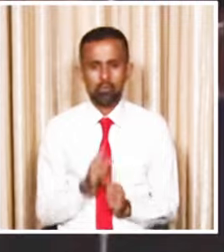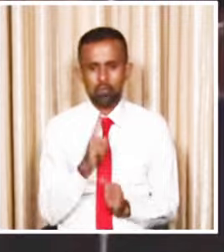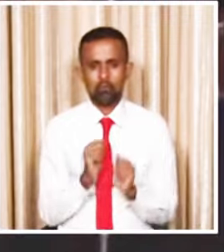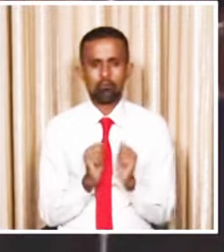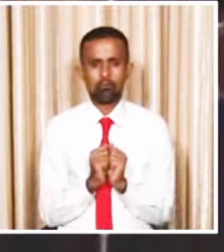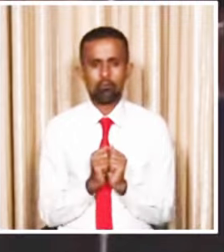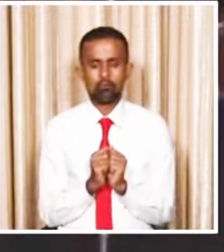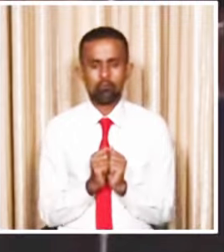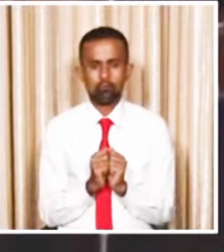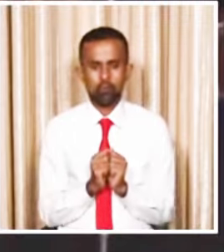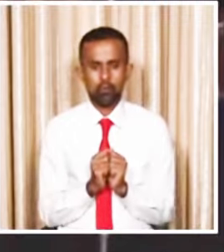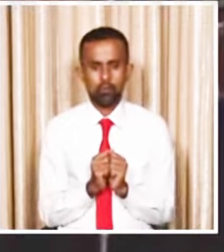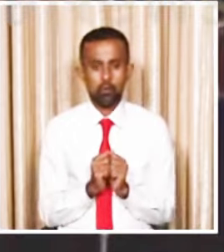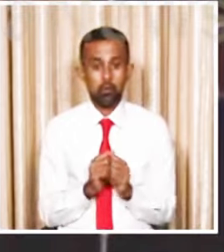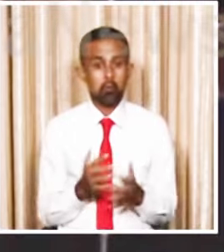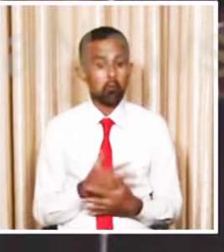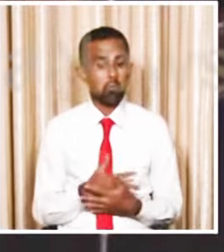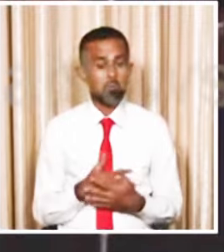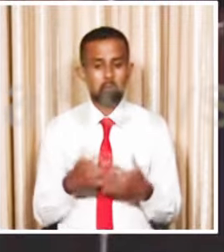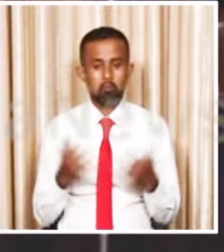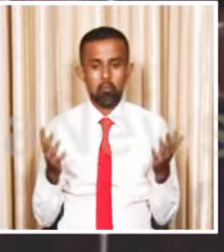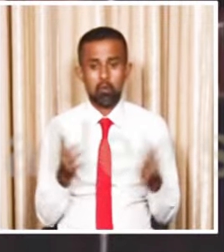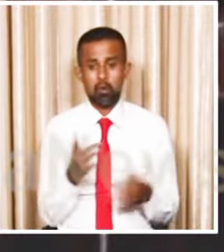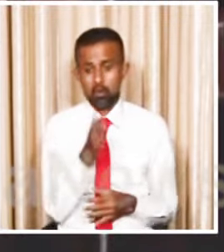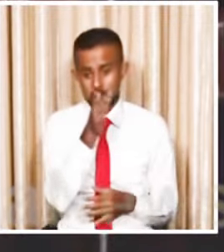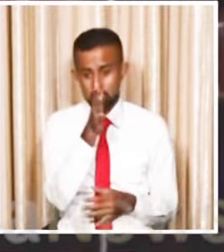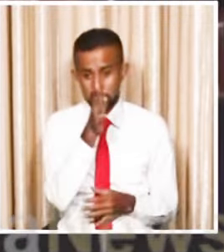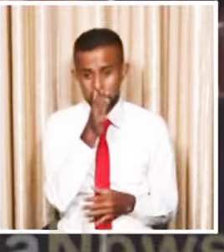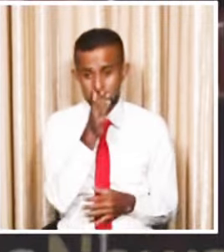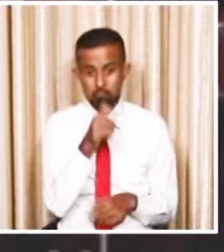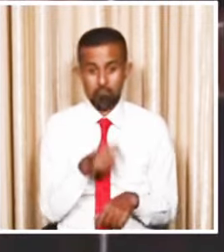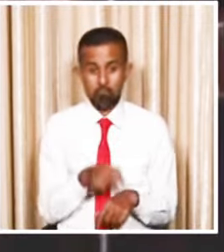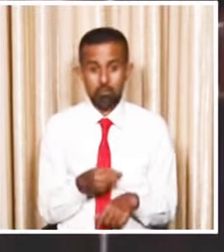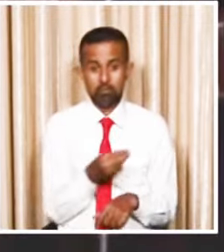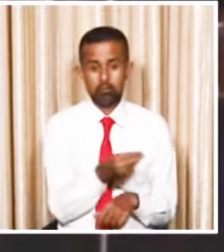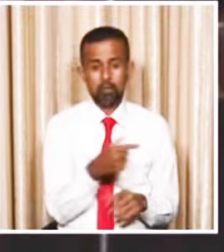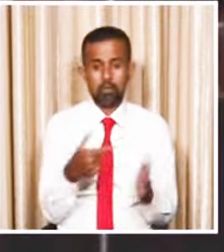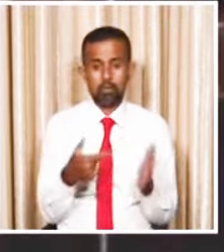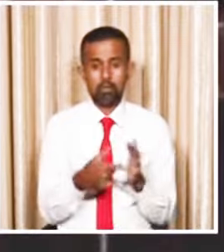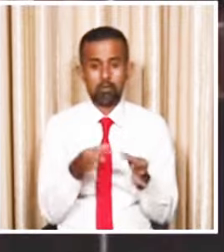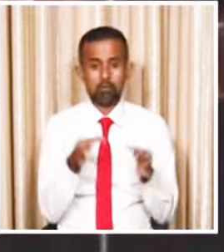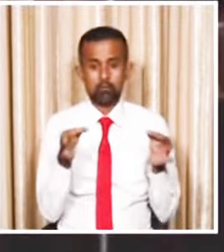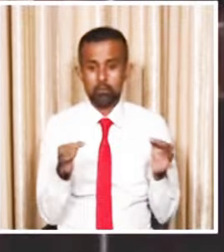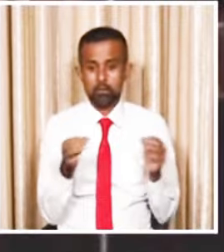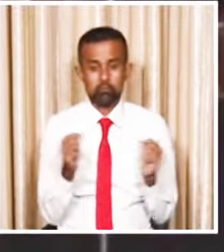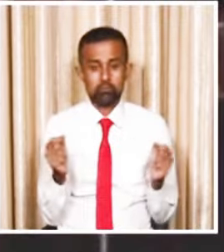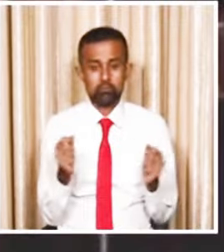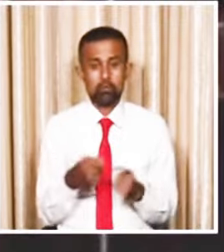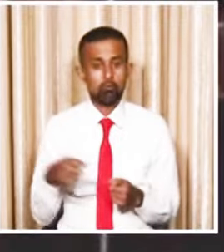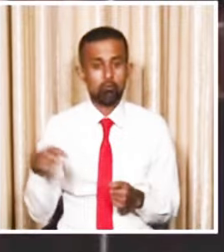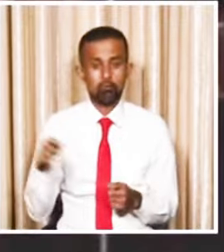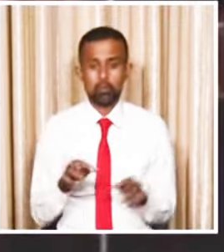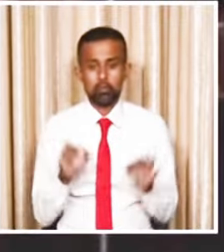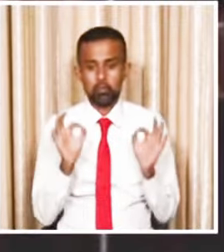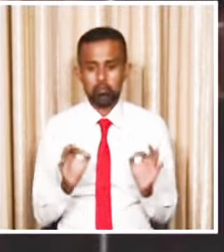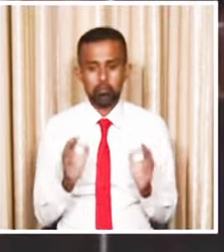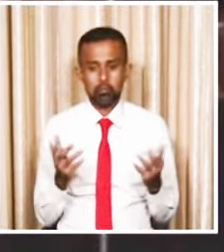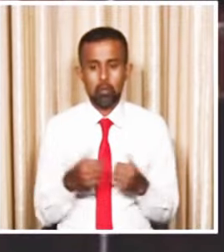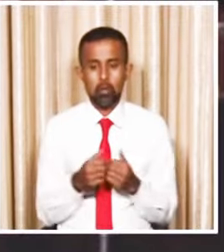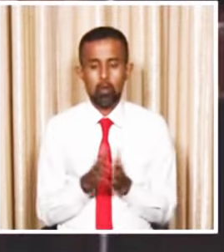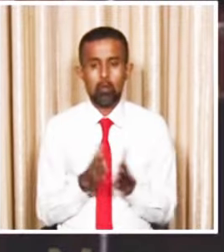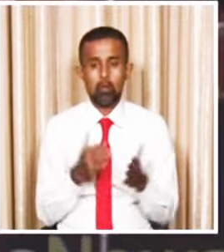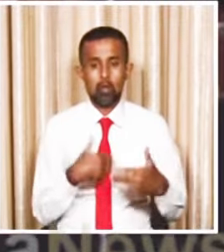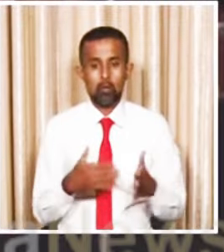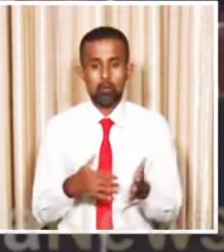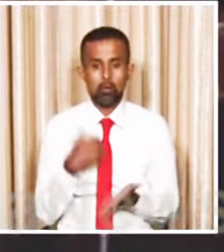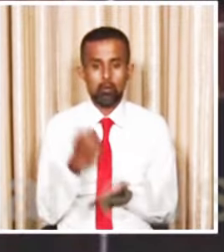තමයි එක පැත්තකින් මහා පරිමාණ විදිහට වංචා දූෂණ වලට ඉඩ සැලසීම, ටෙන්ඩර් ක්‍රමයක් නැහැ, ප්‍රසම්පාදන ක්‍රියාවලියක් නැහැ, හැමදේක්ම කැබිනට් පත්‍රිකා